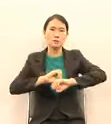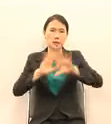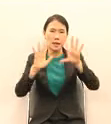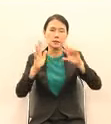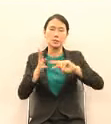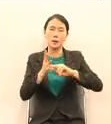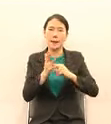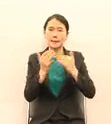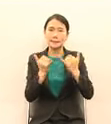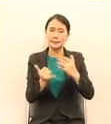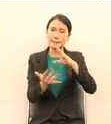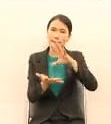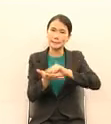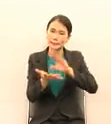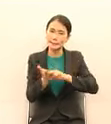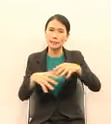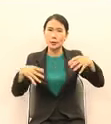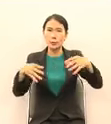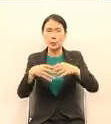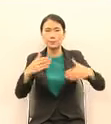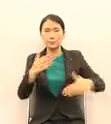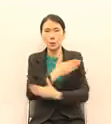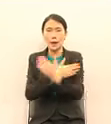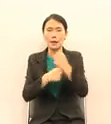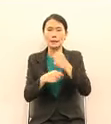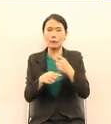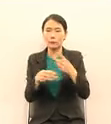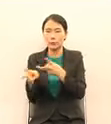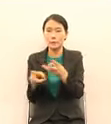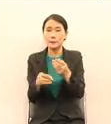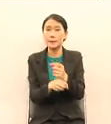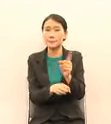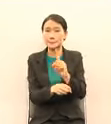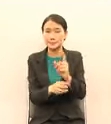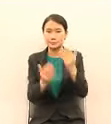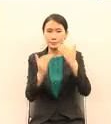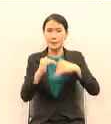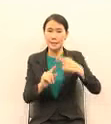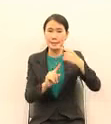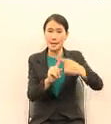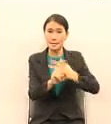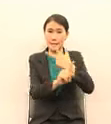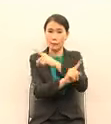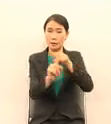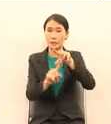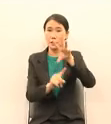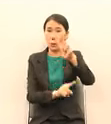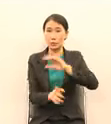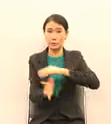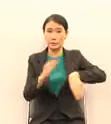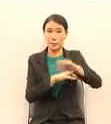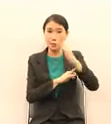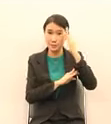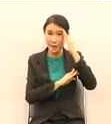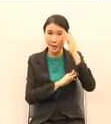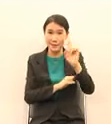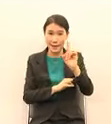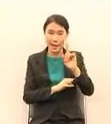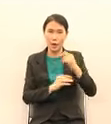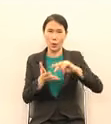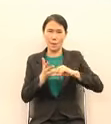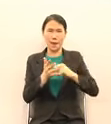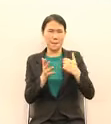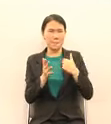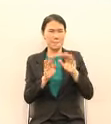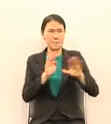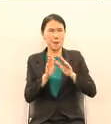ายังต้องจัดการในกลุ่มนี้อย่างไรเพราะว่าเฉพาะวันที่6มีนาอย่างที่พวกเราทราบกันอย่างน้อย